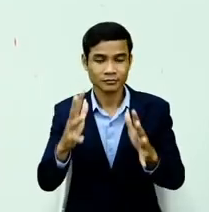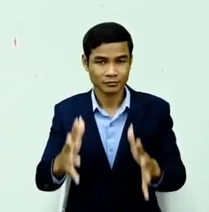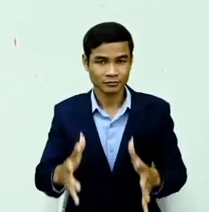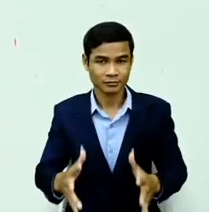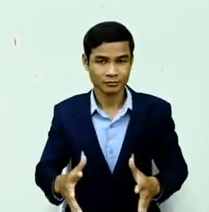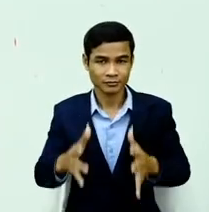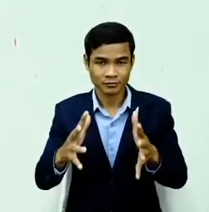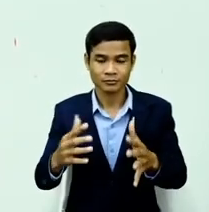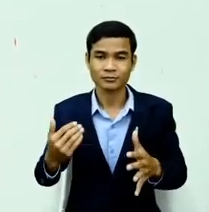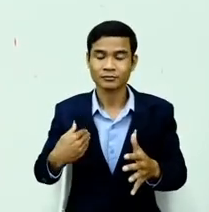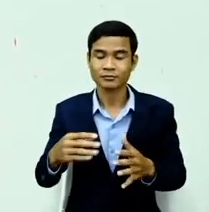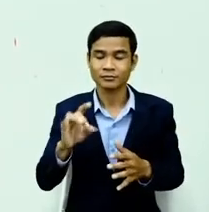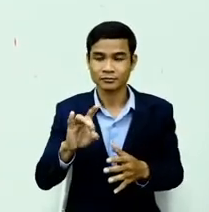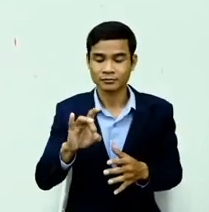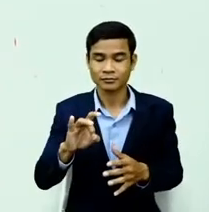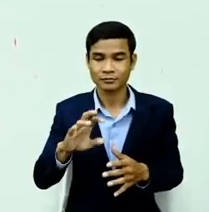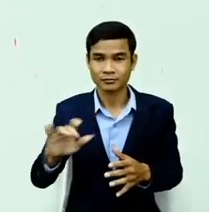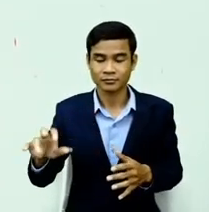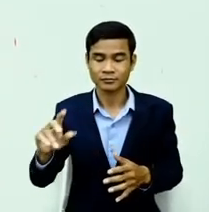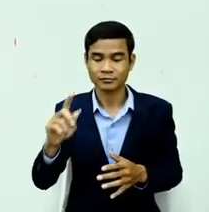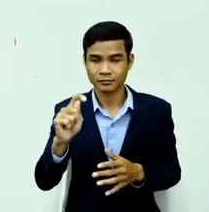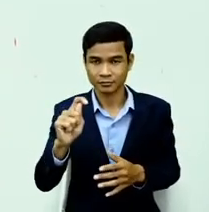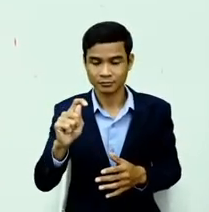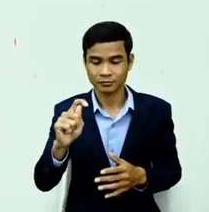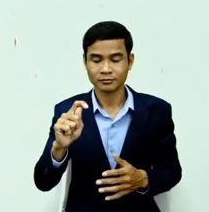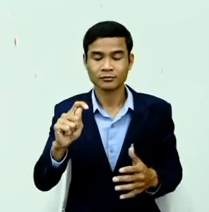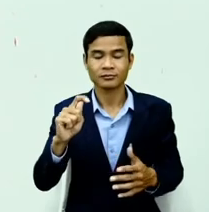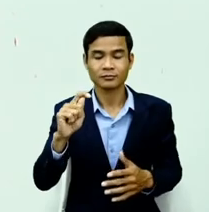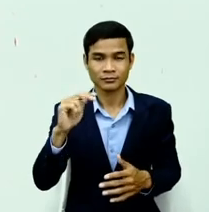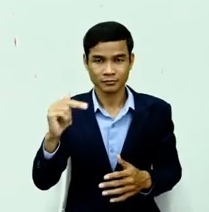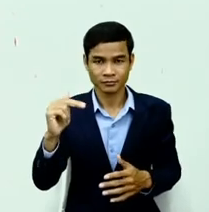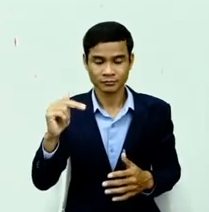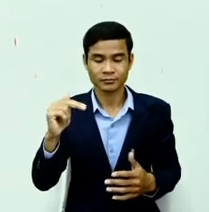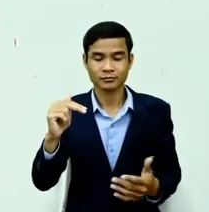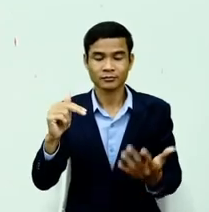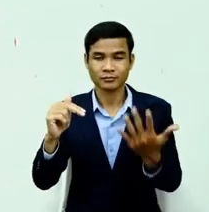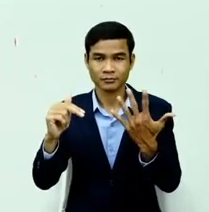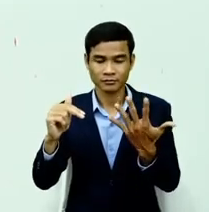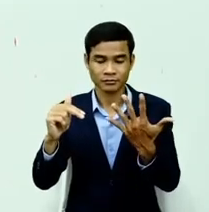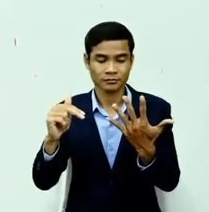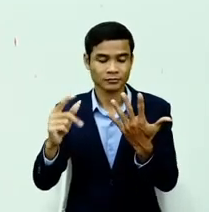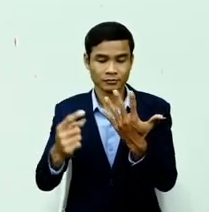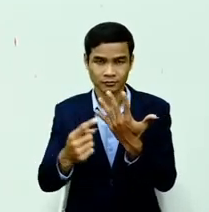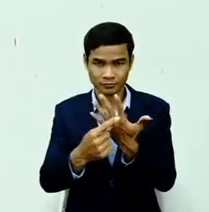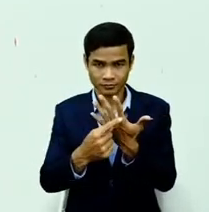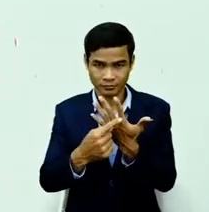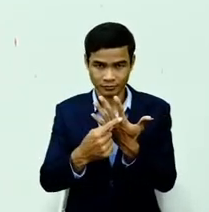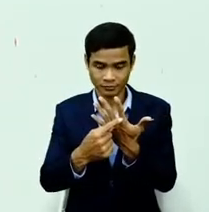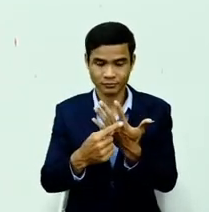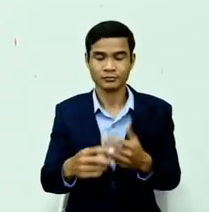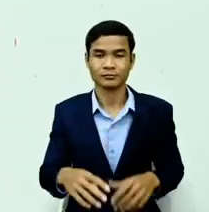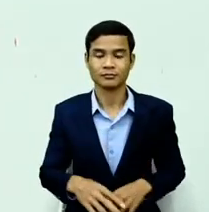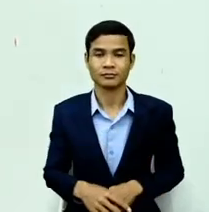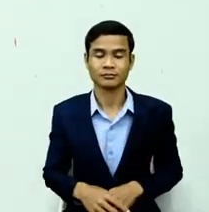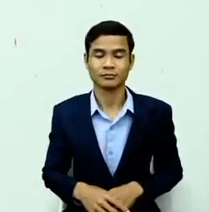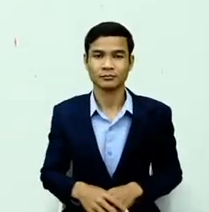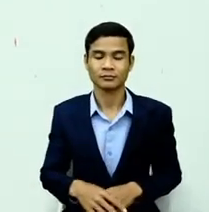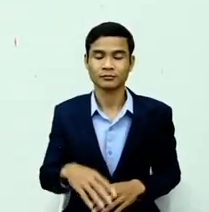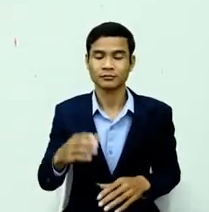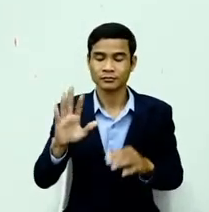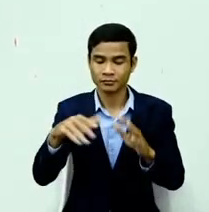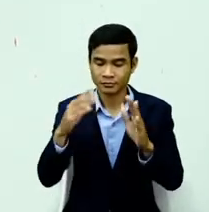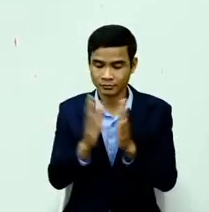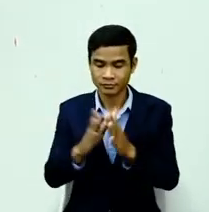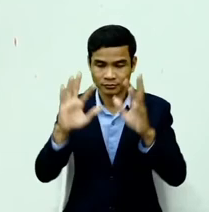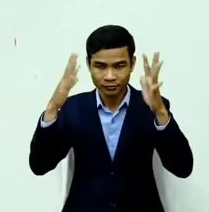ke mien phchen chi ne ro cha miền chân chân nhẹ tố hai nâng sắc ẻ cha